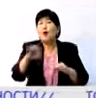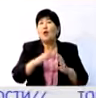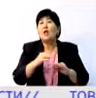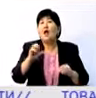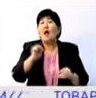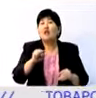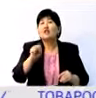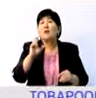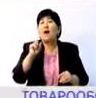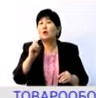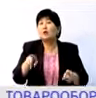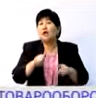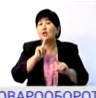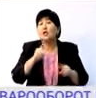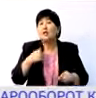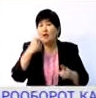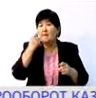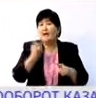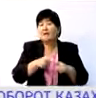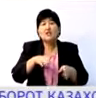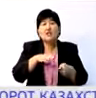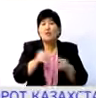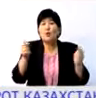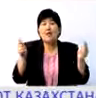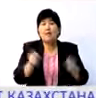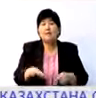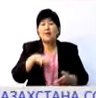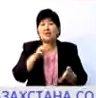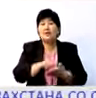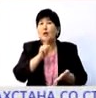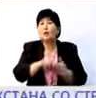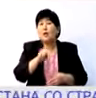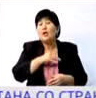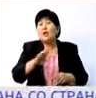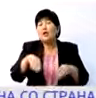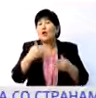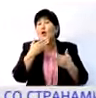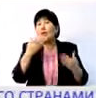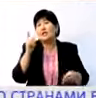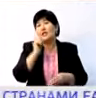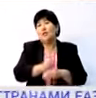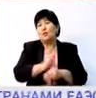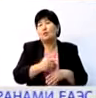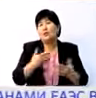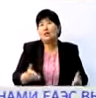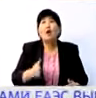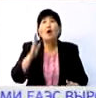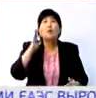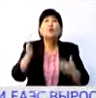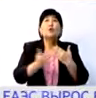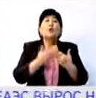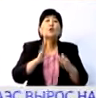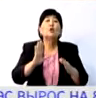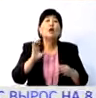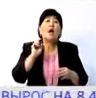Алдашпай Ахуна. Но так не будет. Я объявляю о вашем неполном соответствии занимаемой должности и даю последнее предупреждение. Будут наказаны не